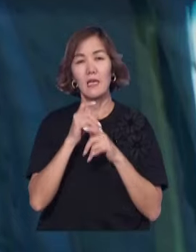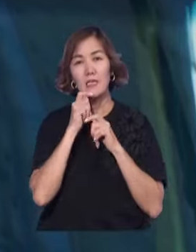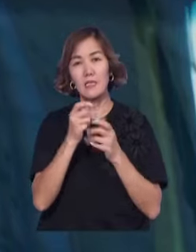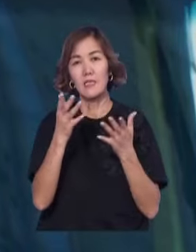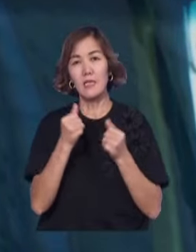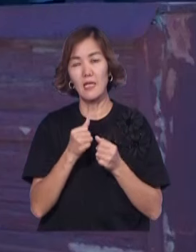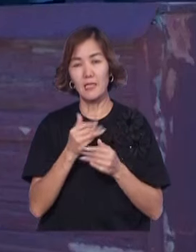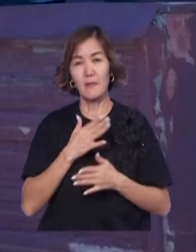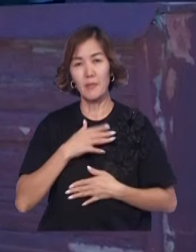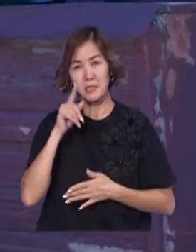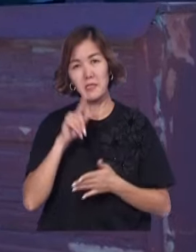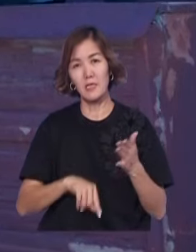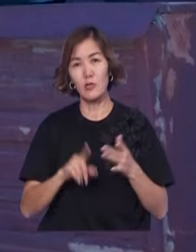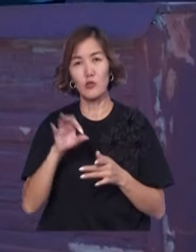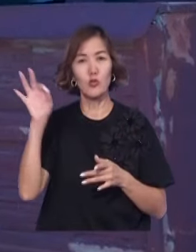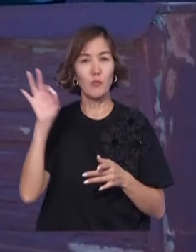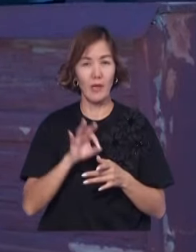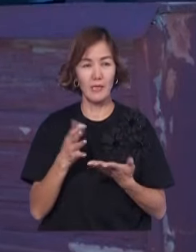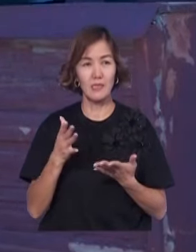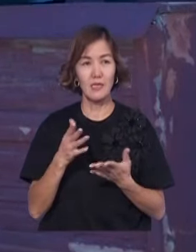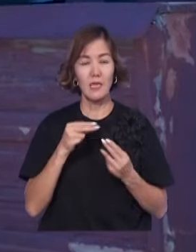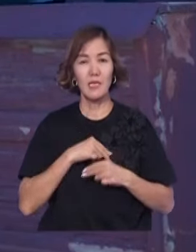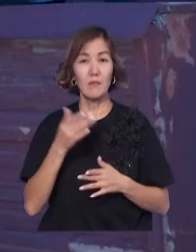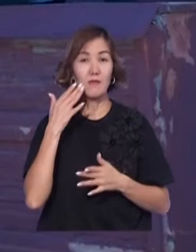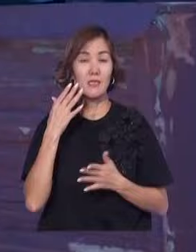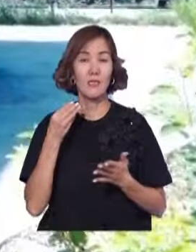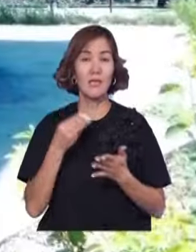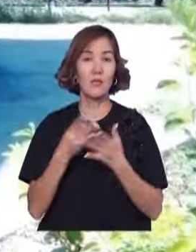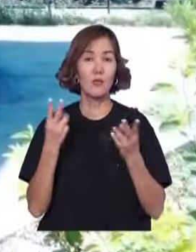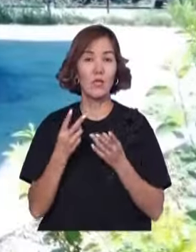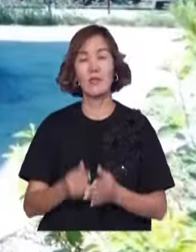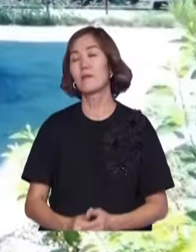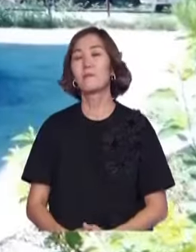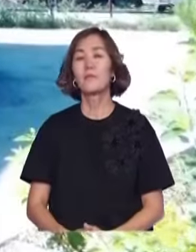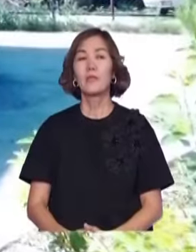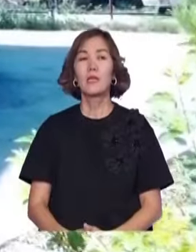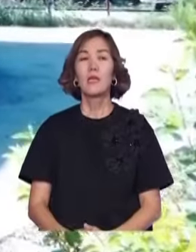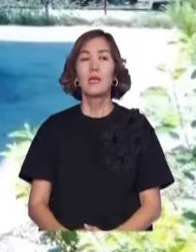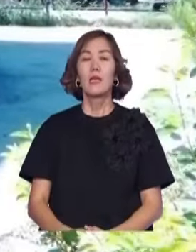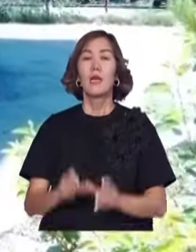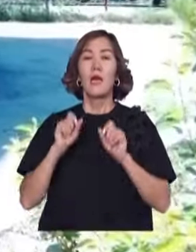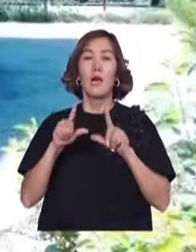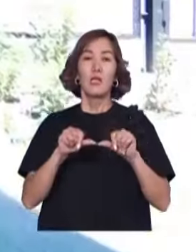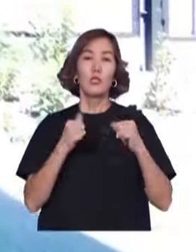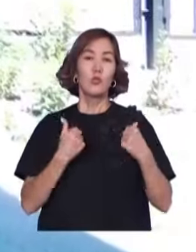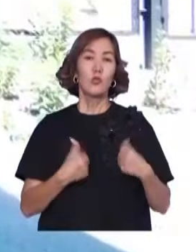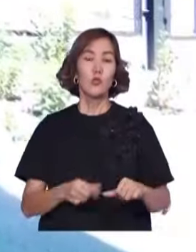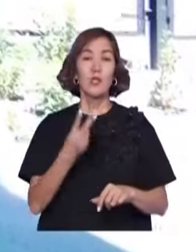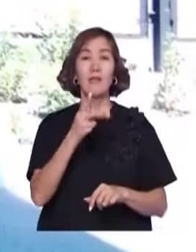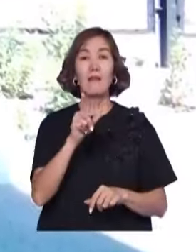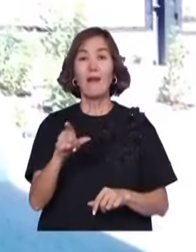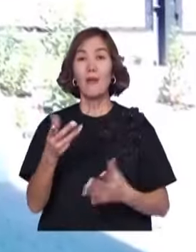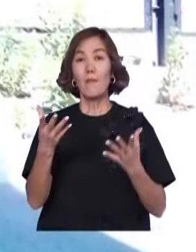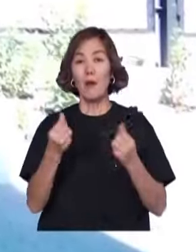алатына көзіміз жетті. Бұл 100%. Неге десең, ол еңбек әрқашан елеуіне керек қой. Айта кетсек, ел бойынша алтын жүрек сыйлығын тек 2